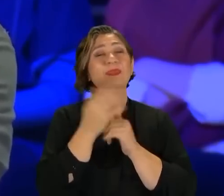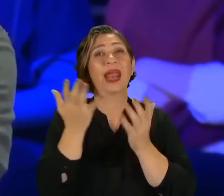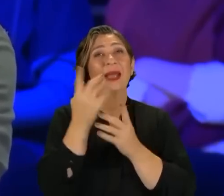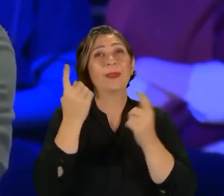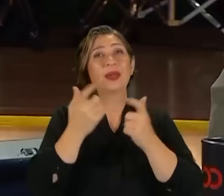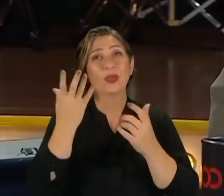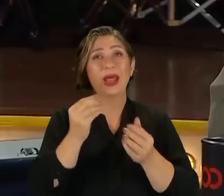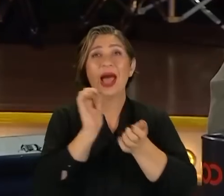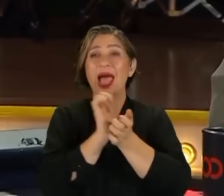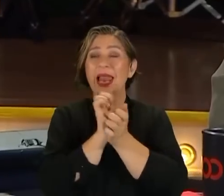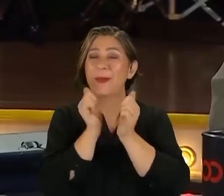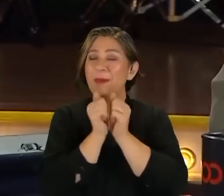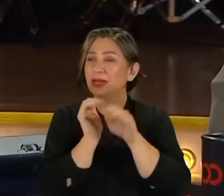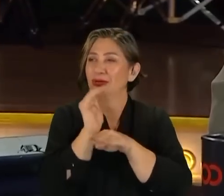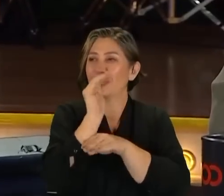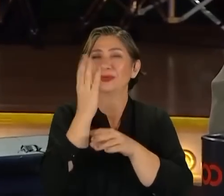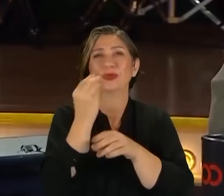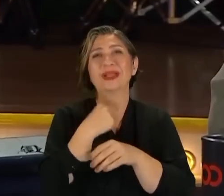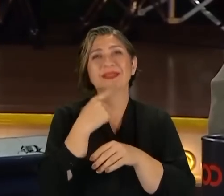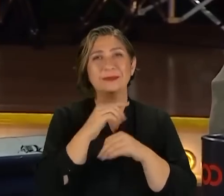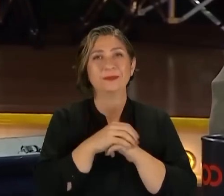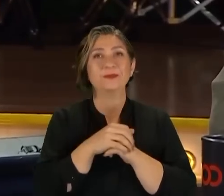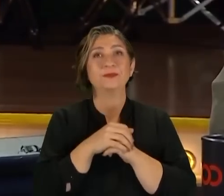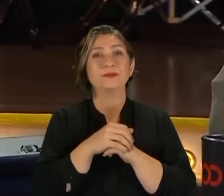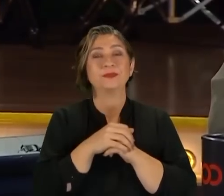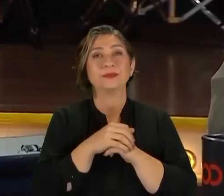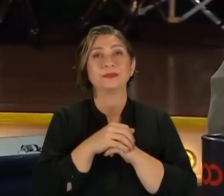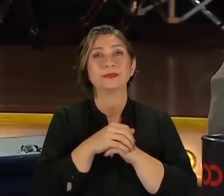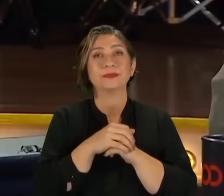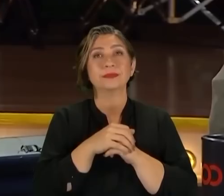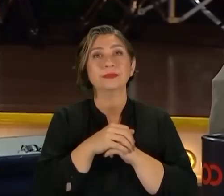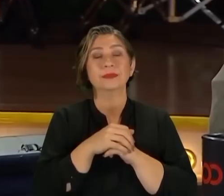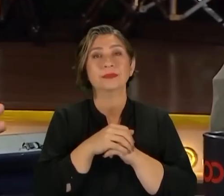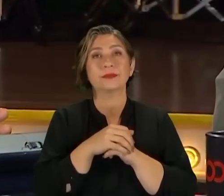Herhangi bir yerde olabilir. Aileyle yaşamak çok güzel. Peki bu